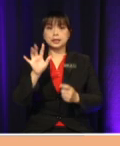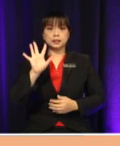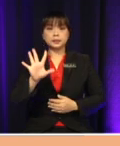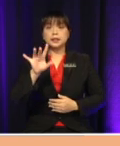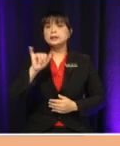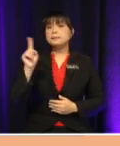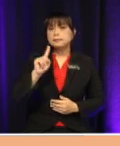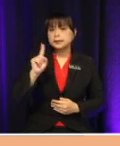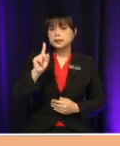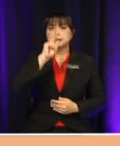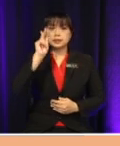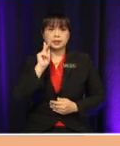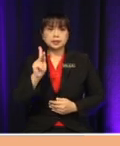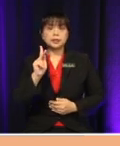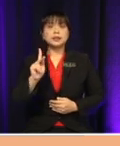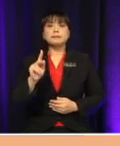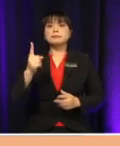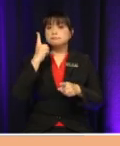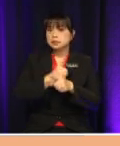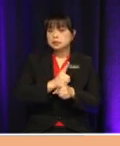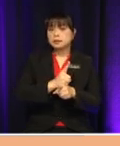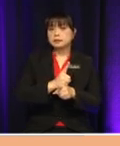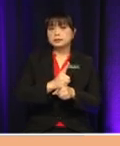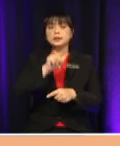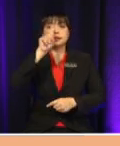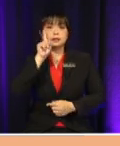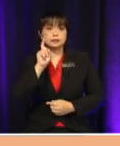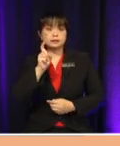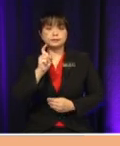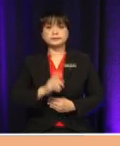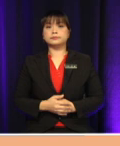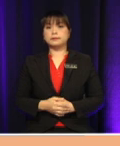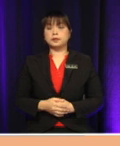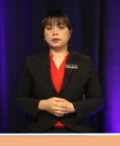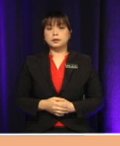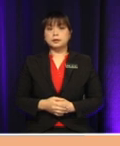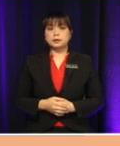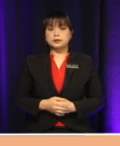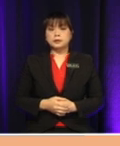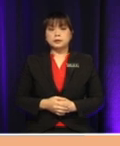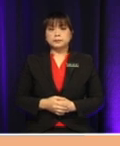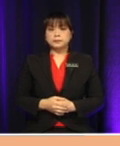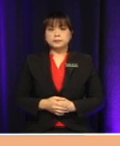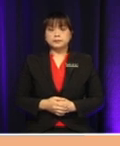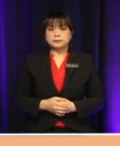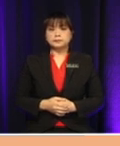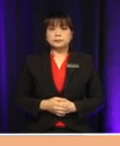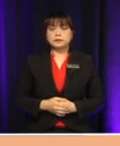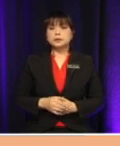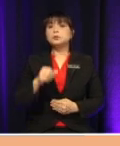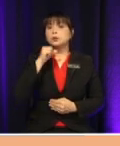benar tentang PQR dan S ya di sini kita telah memberi hierarki Anna bukan semua